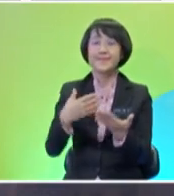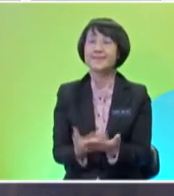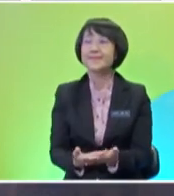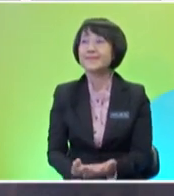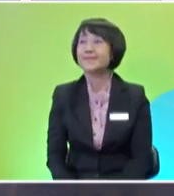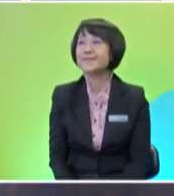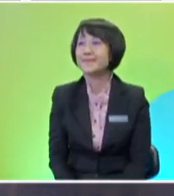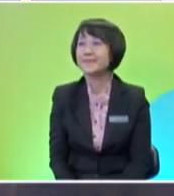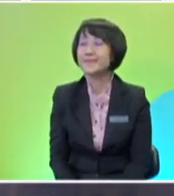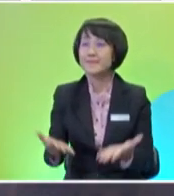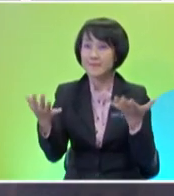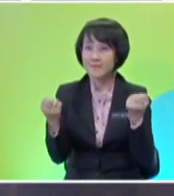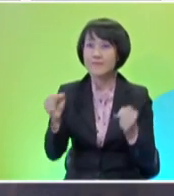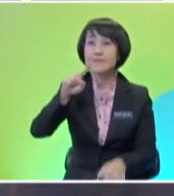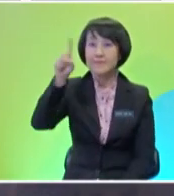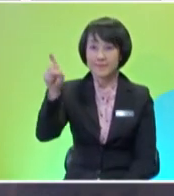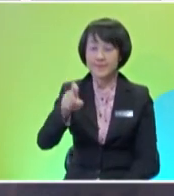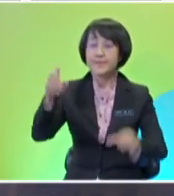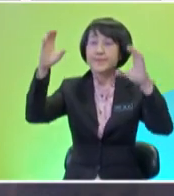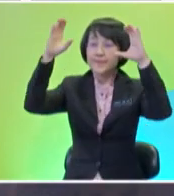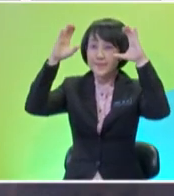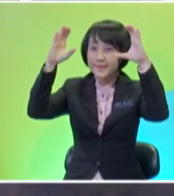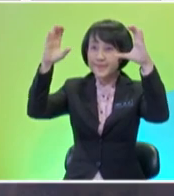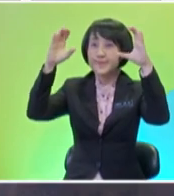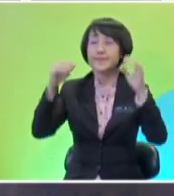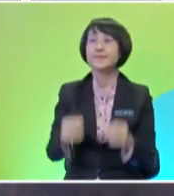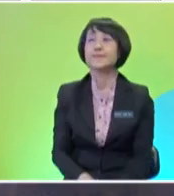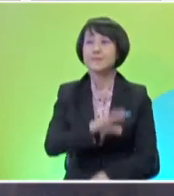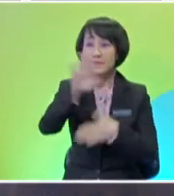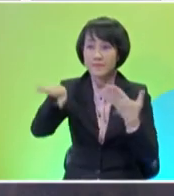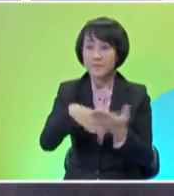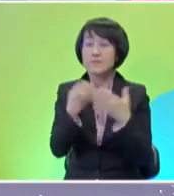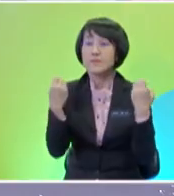sebelum kita teruskan dengan sesi pembelajaran hari ini semoga